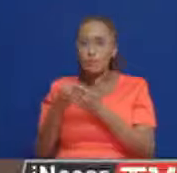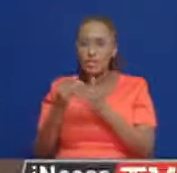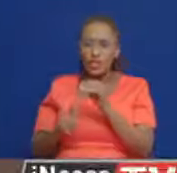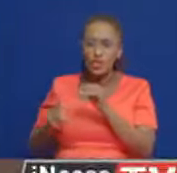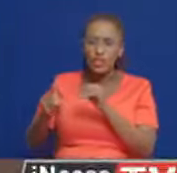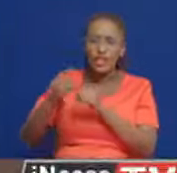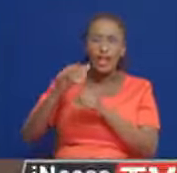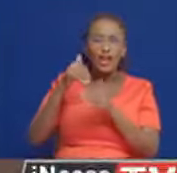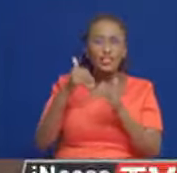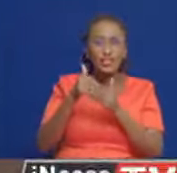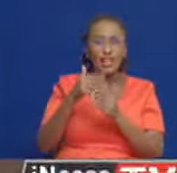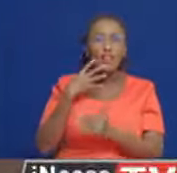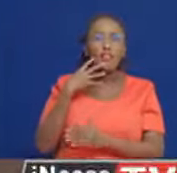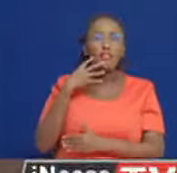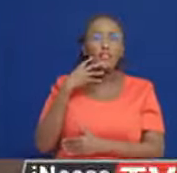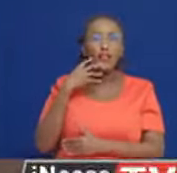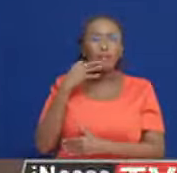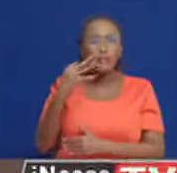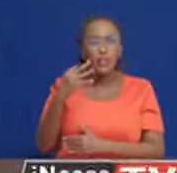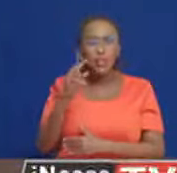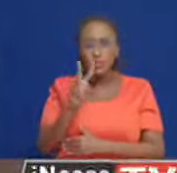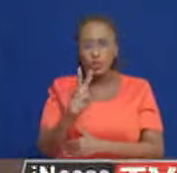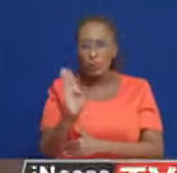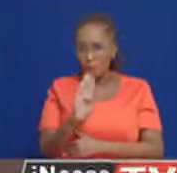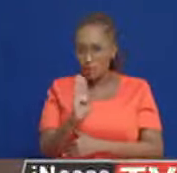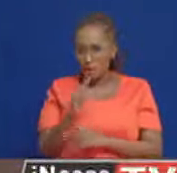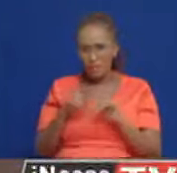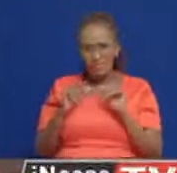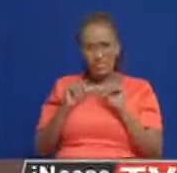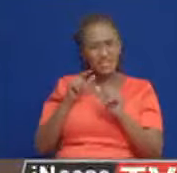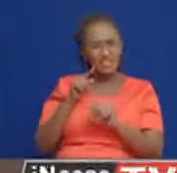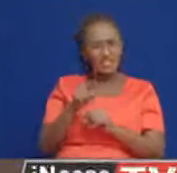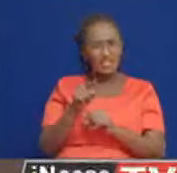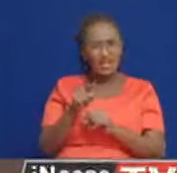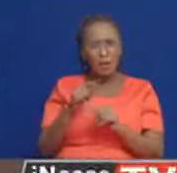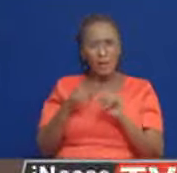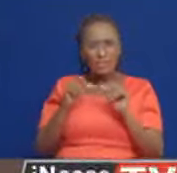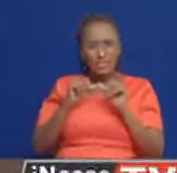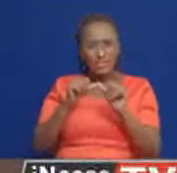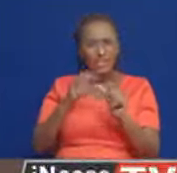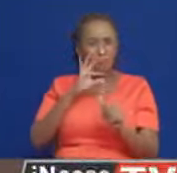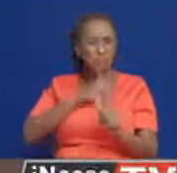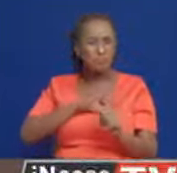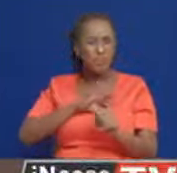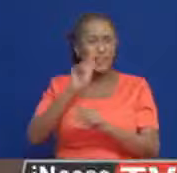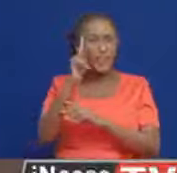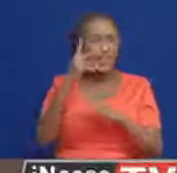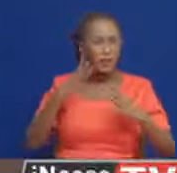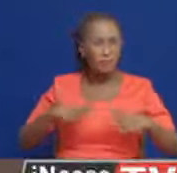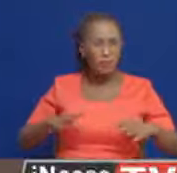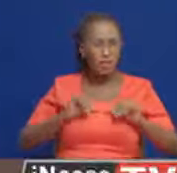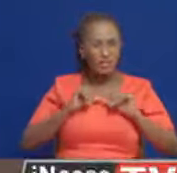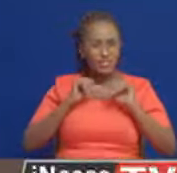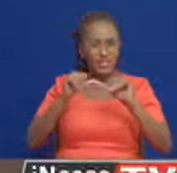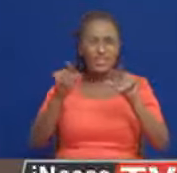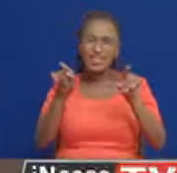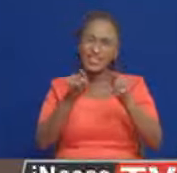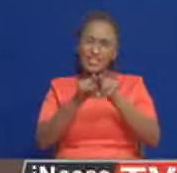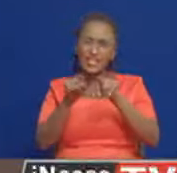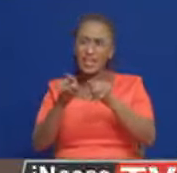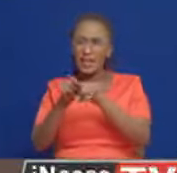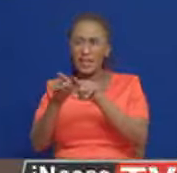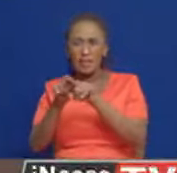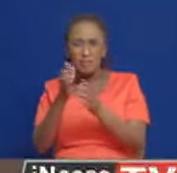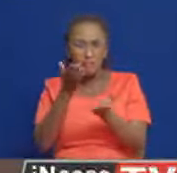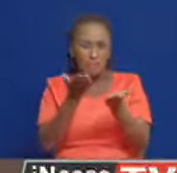bilioni 302. Hiyo inakuwa ya kwamba, lakini mapato ya wananchi hayajakuwa in the same trend.